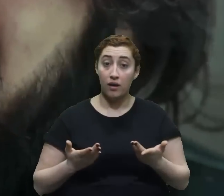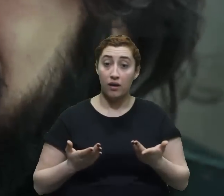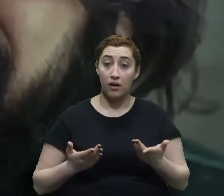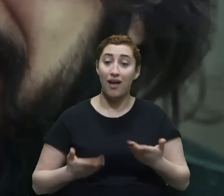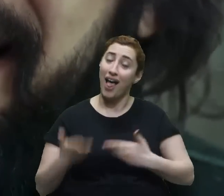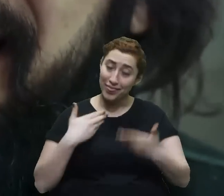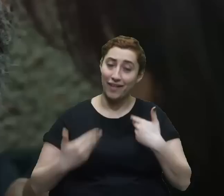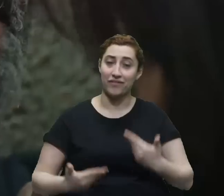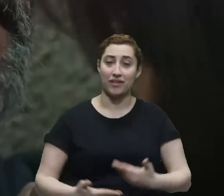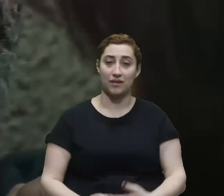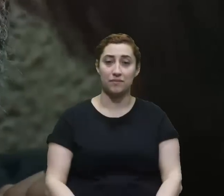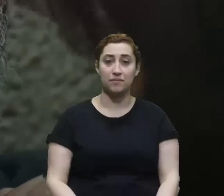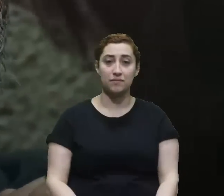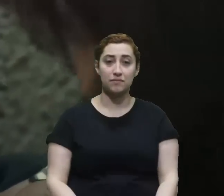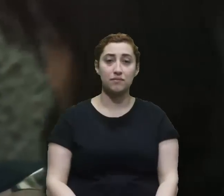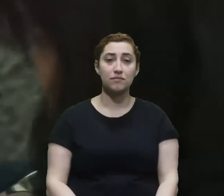Anlat.